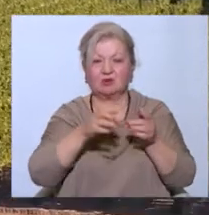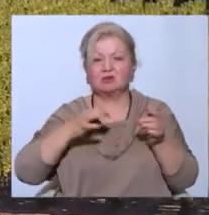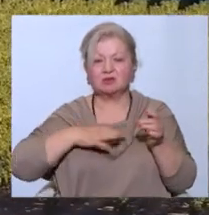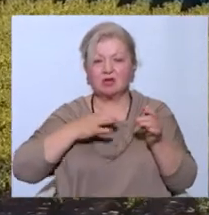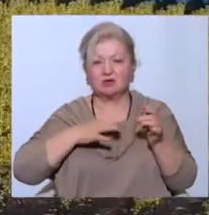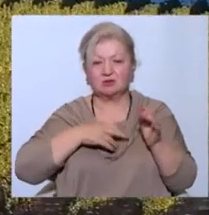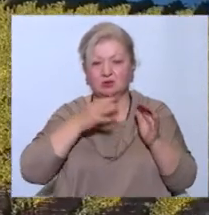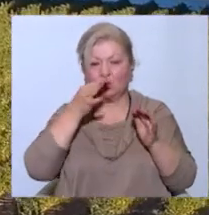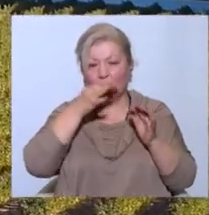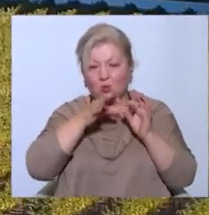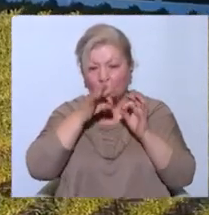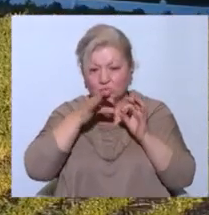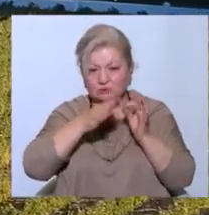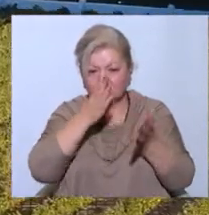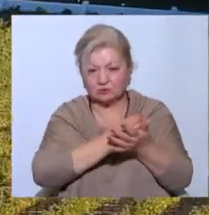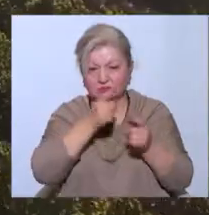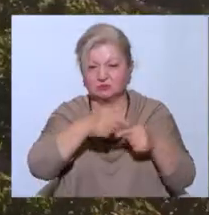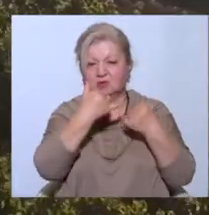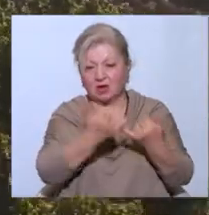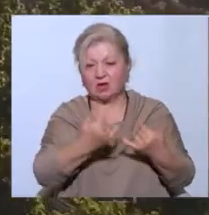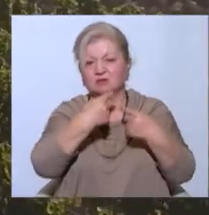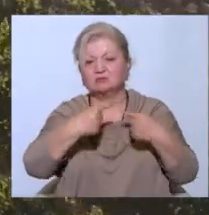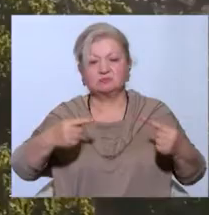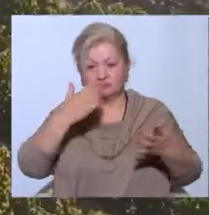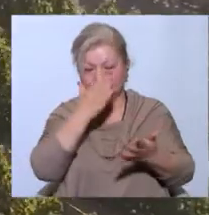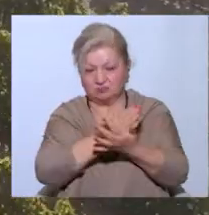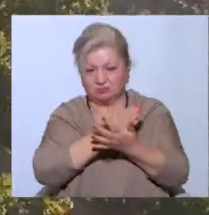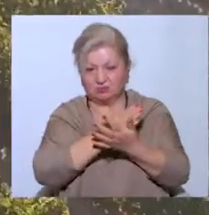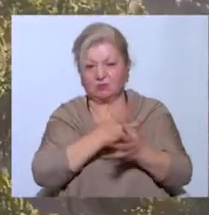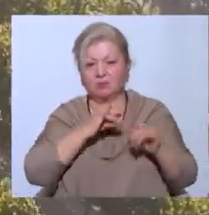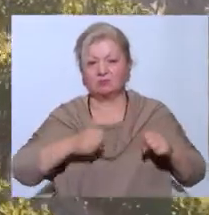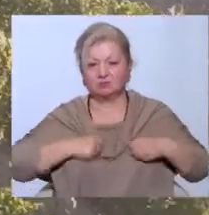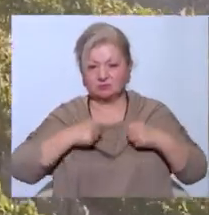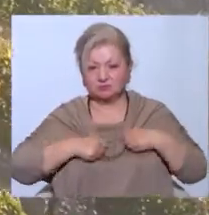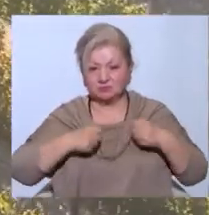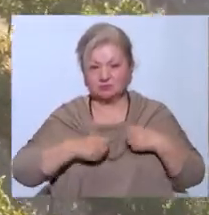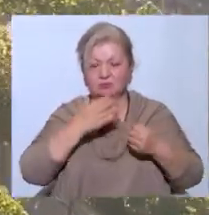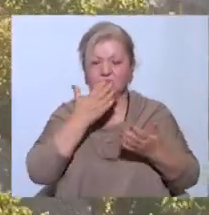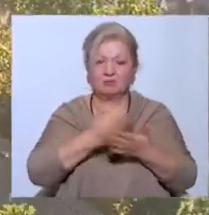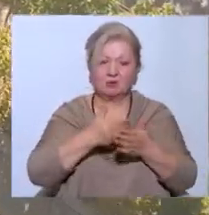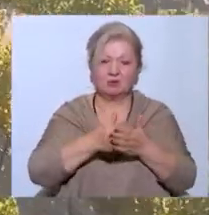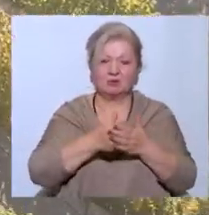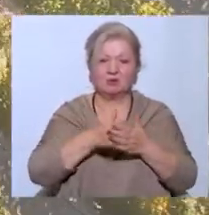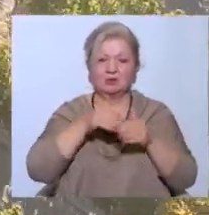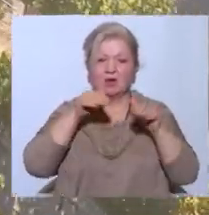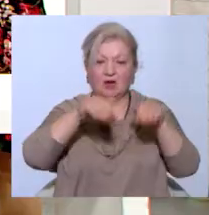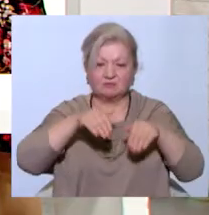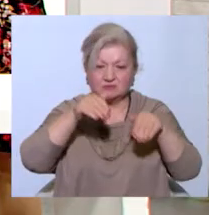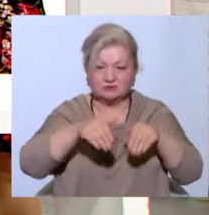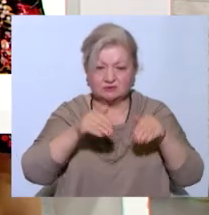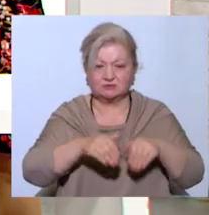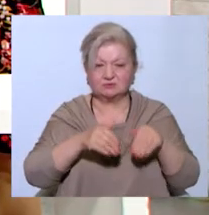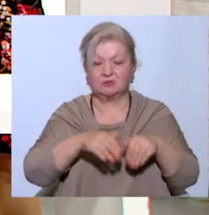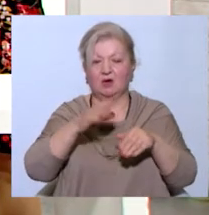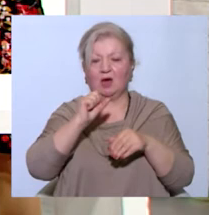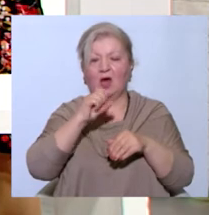ჯიშის შესახებ მოხსენიებული, თუმცა დღეს ბევრი სხვადასხვა ჯიშიც არის და ცდილობს მაგალითად ავსტრალიასთან, არგენტინასთან, ამერიკის შეერთებულ შტატებთან